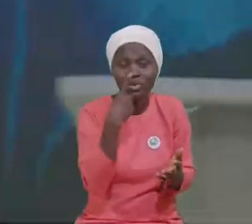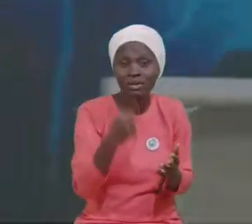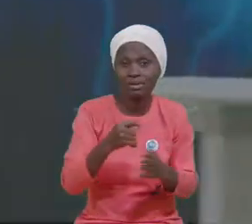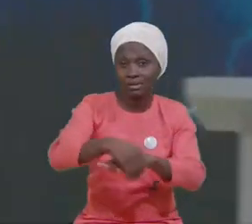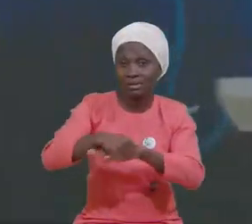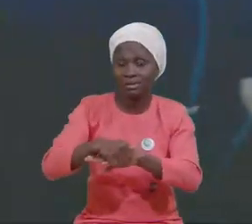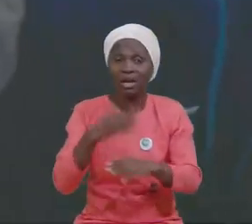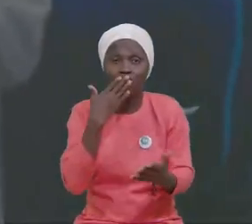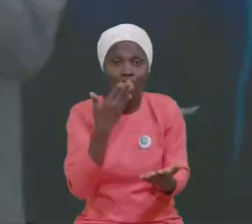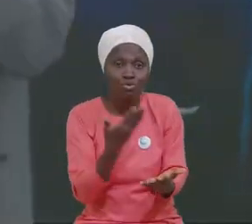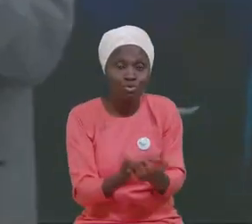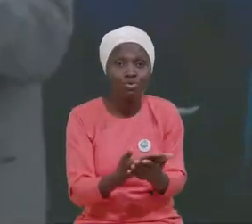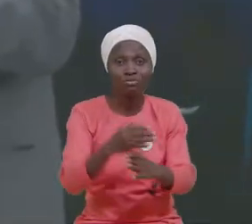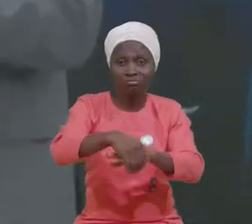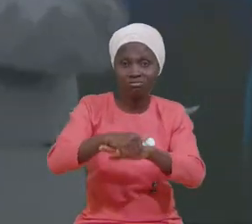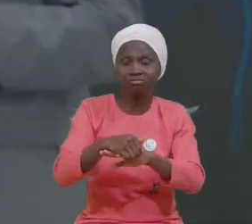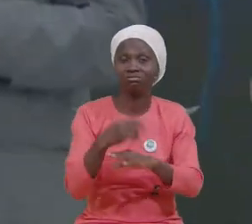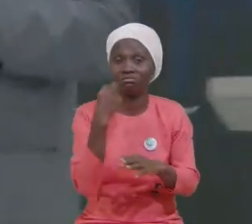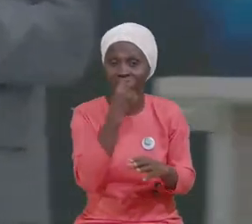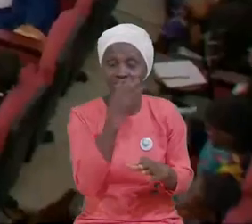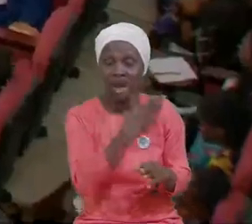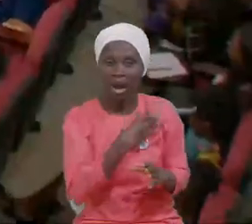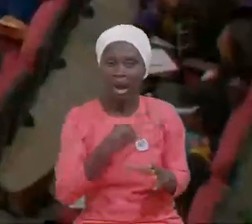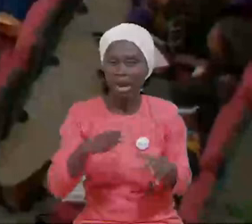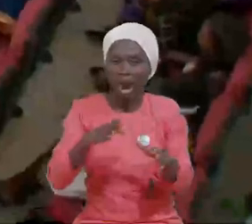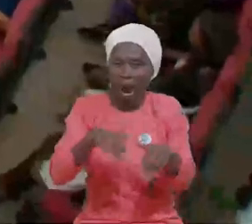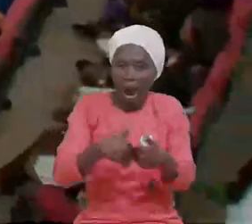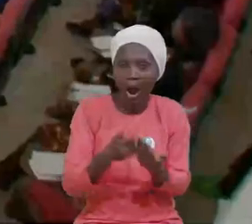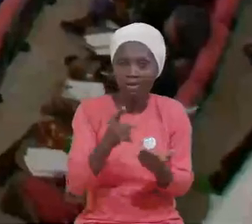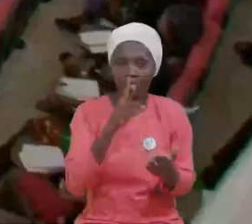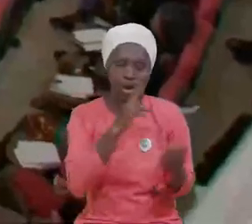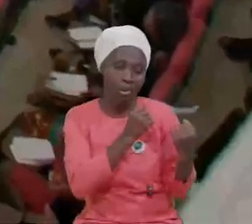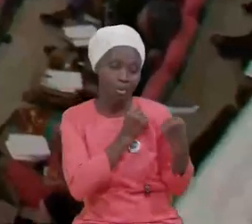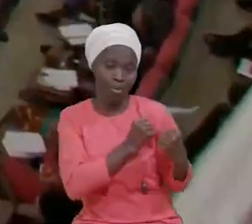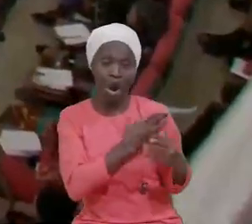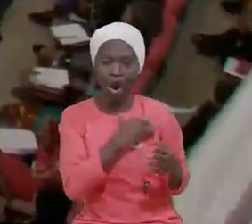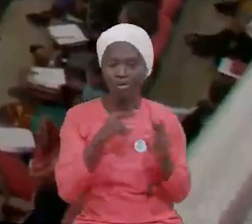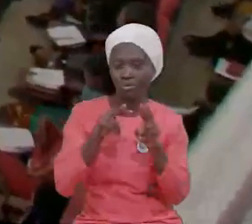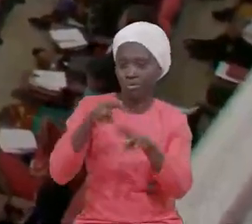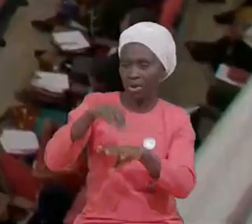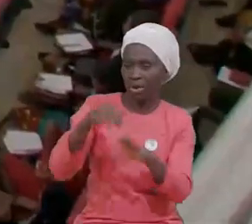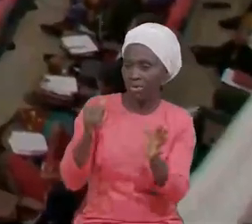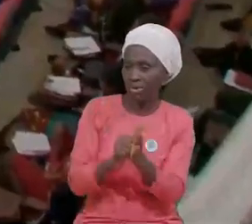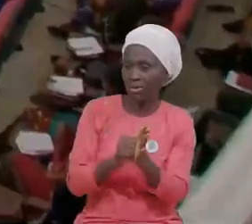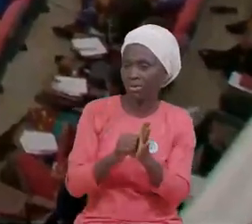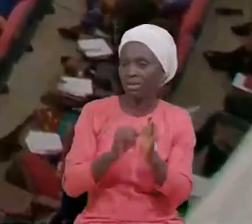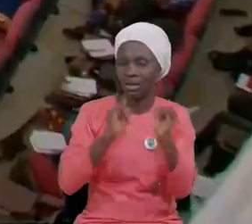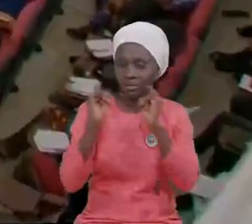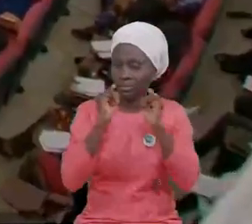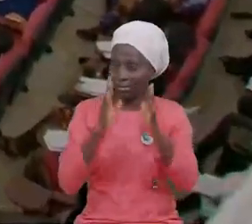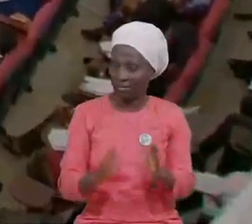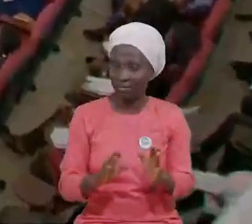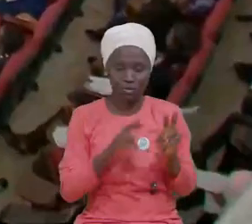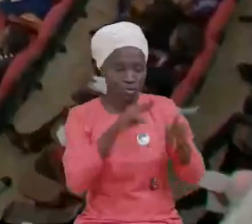bonne conjugaison, tel que tu regardes. Et tu regardes à ceux-là qui veulent t'interviewer, qui te